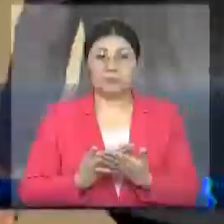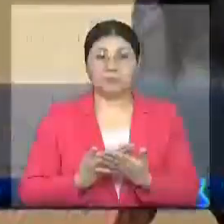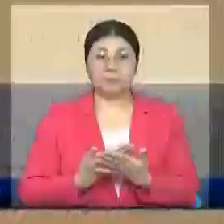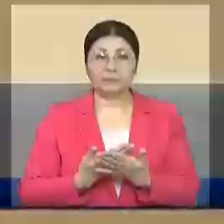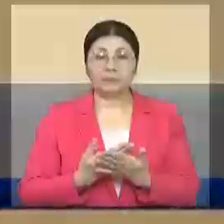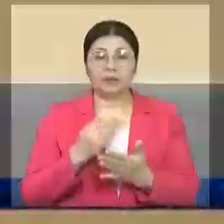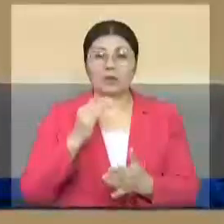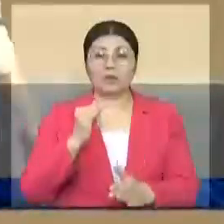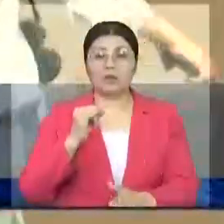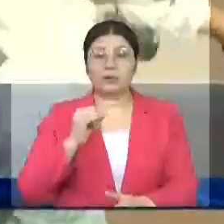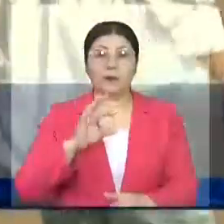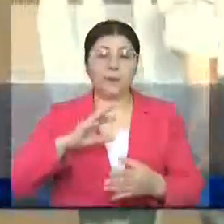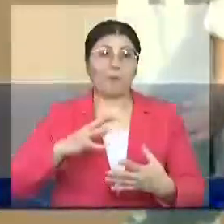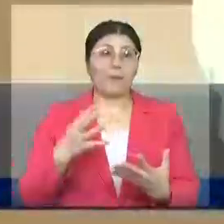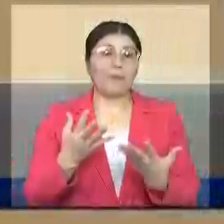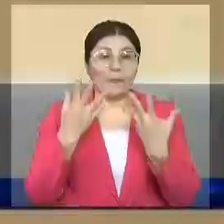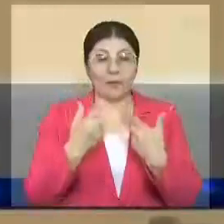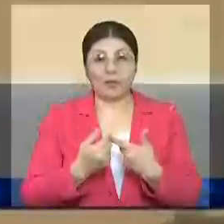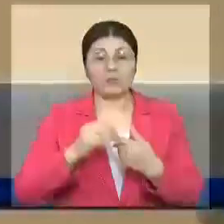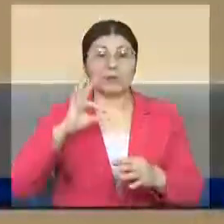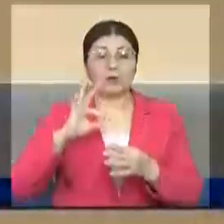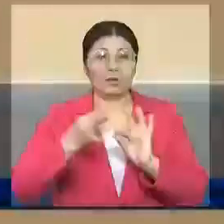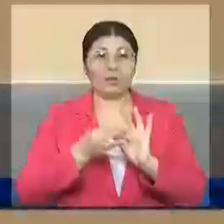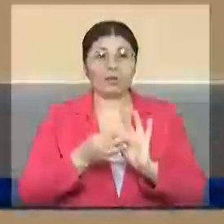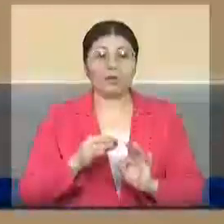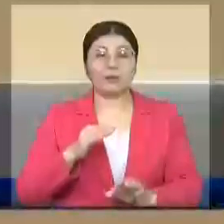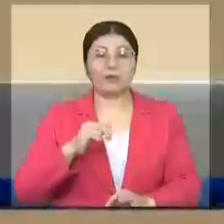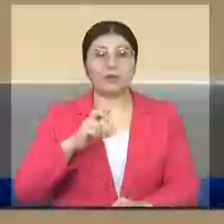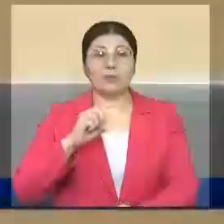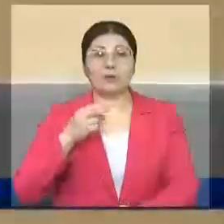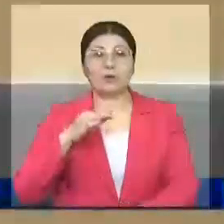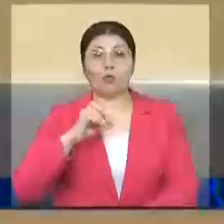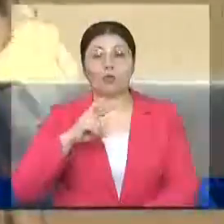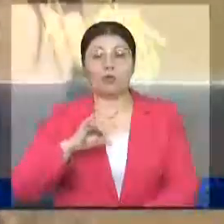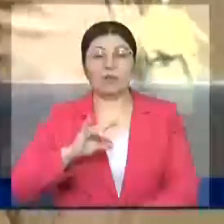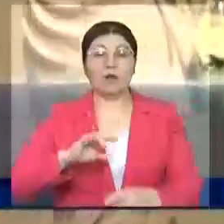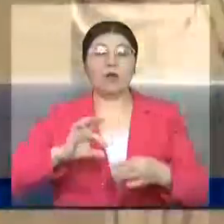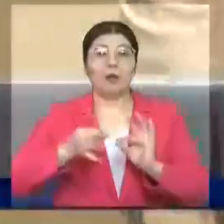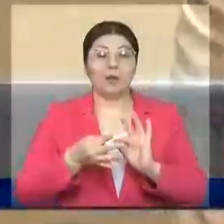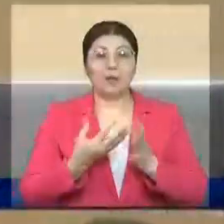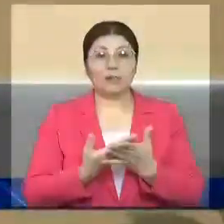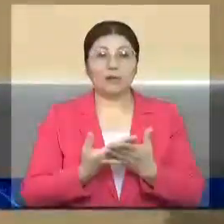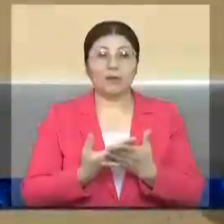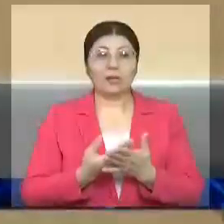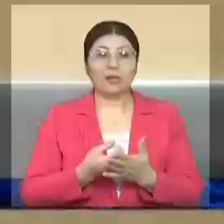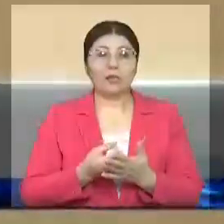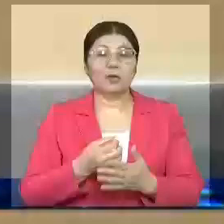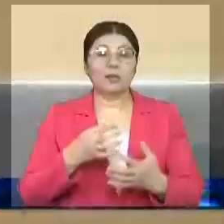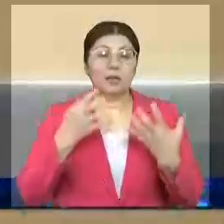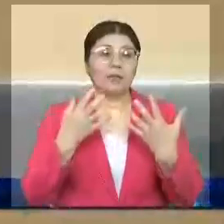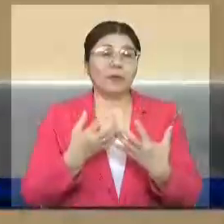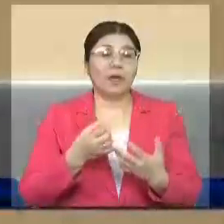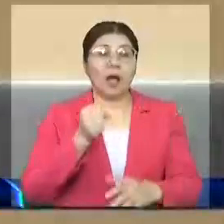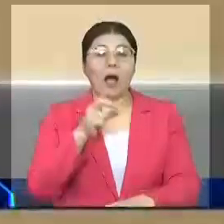Жәутіков атындағы математика олимпиадасы, Жібек жол математикалық олимпиадасы, Азия тынық мұхит математикалық